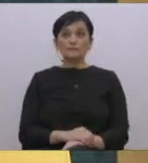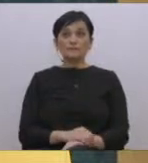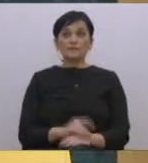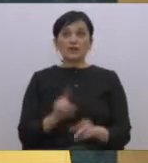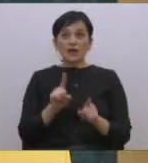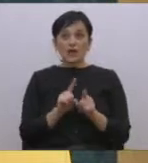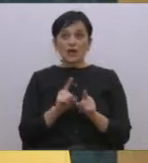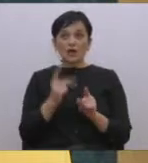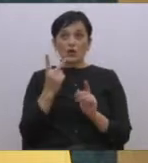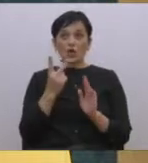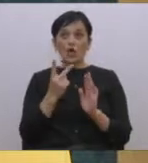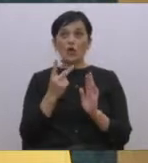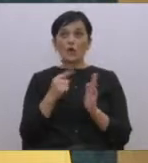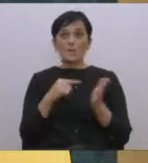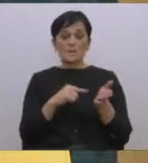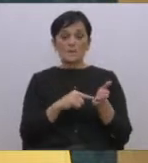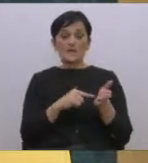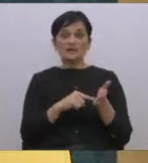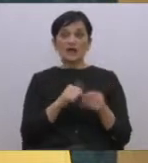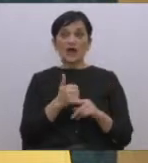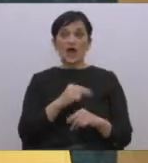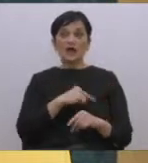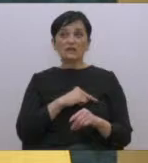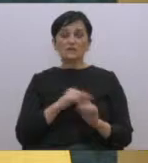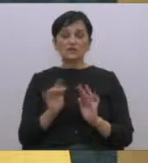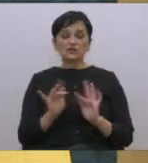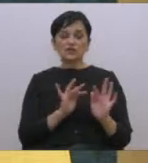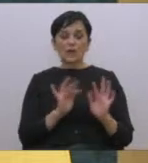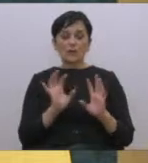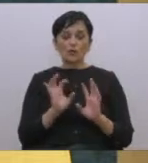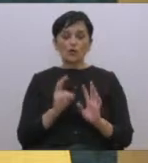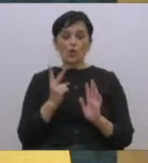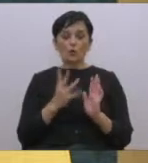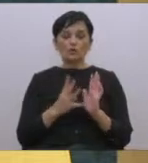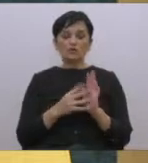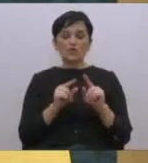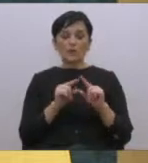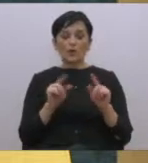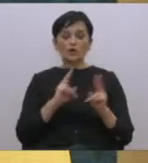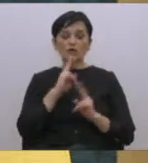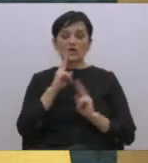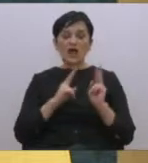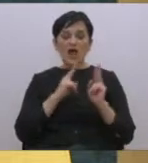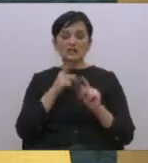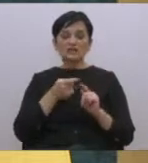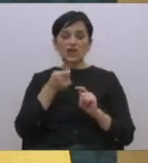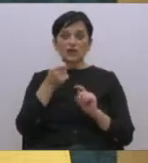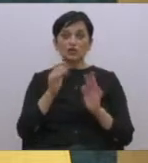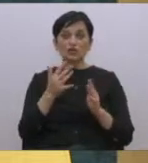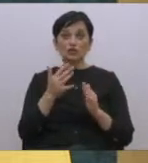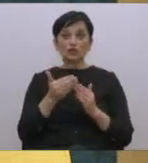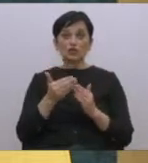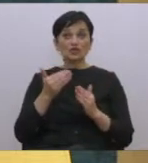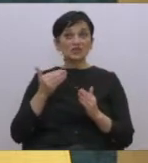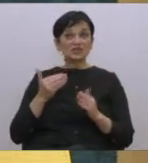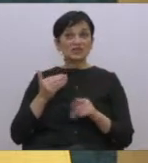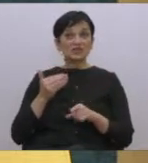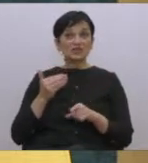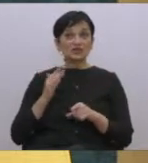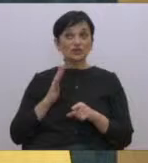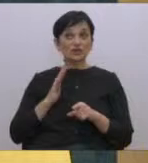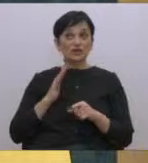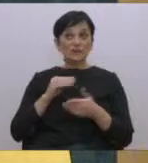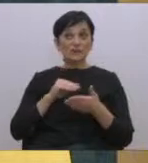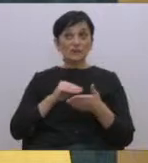ასევე 29 მითითება არის ადმინისტრაციული საპროცესო კოდექსის 29 მუხლზე გასაჩივრების შემთხვევაში, ანუ წინა შემთხვევა თუ იყო ასე ვთქვათ